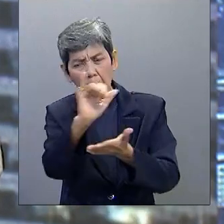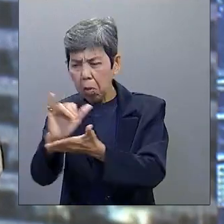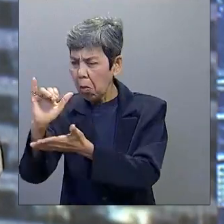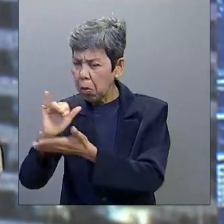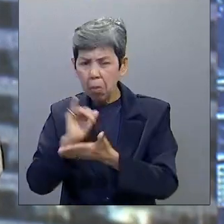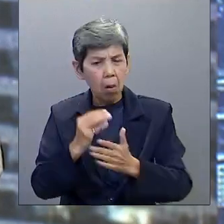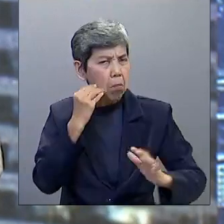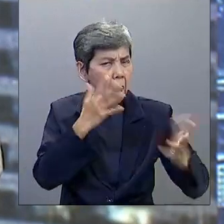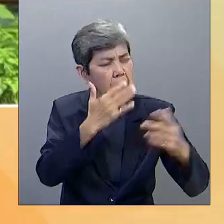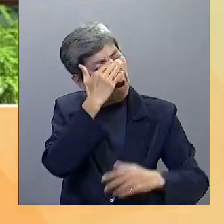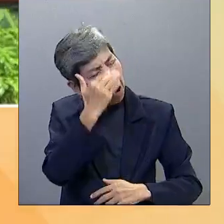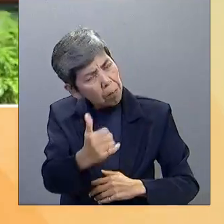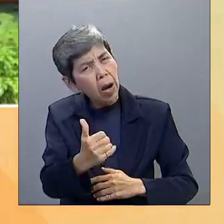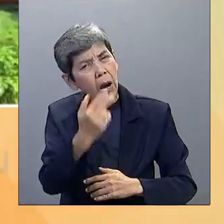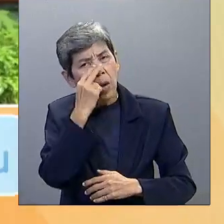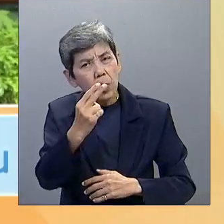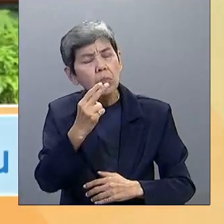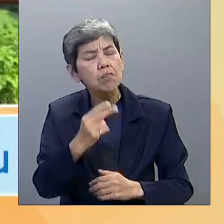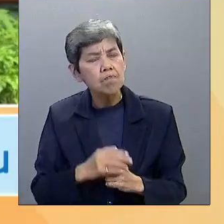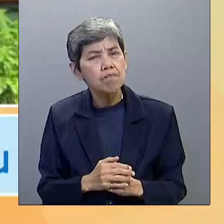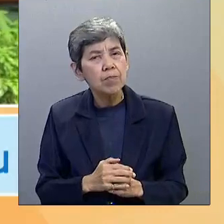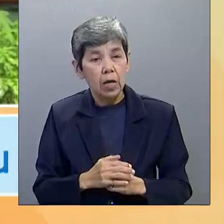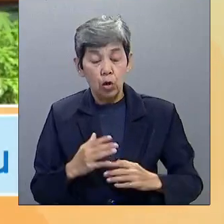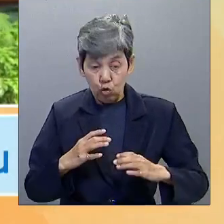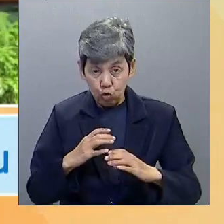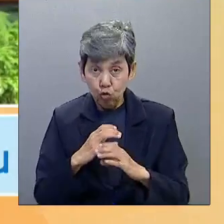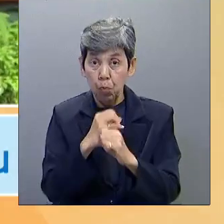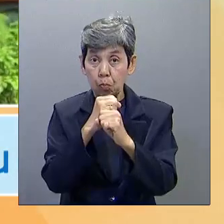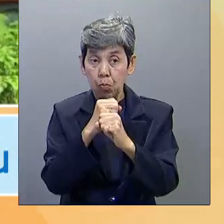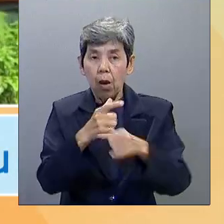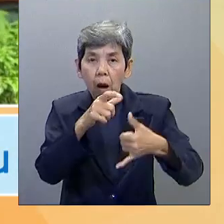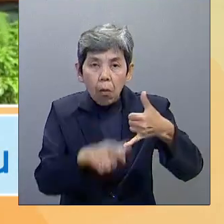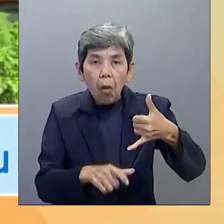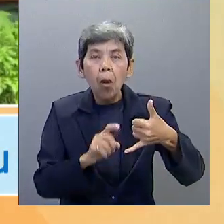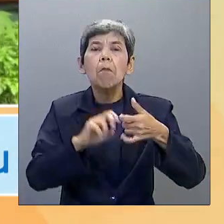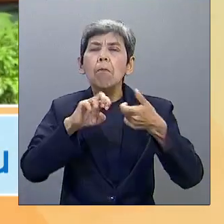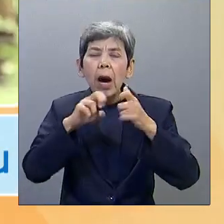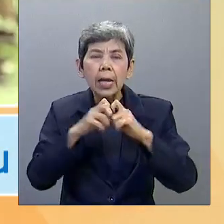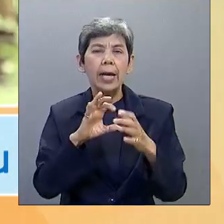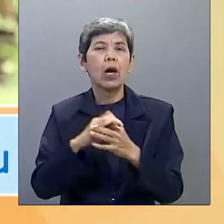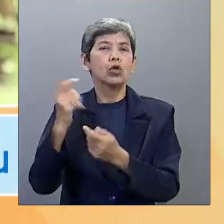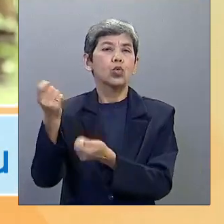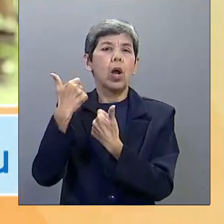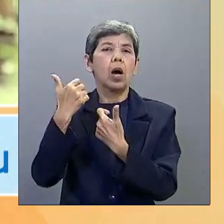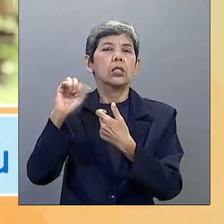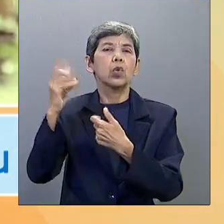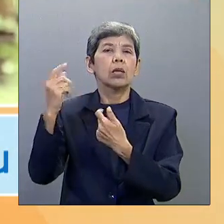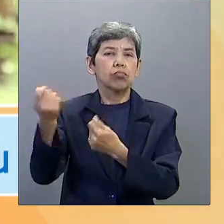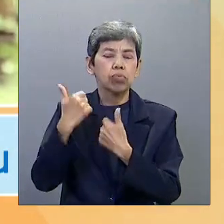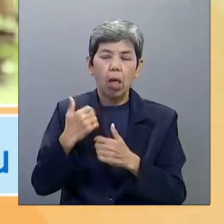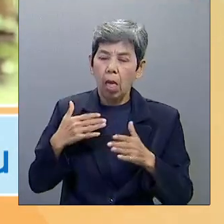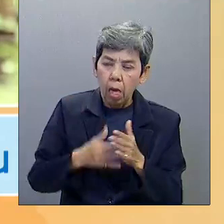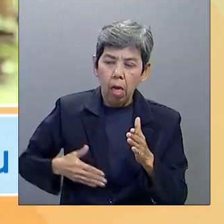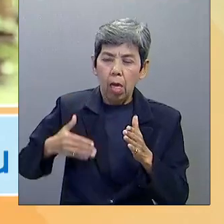ลายสาเหตุมากก็คือจริงๆแล้วมันก็สรุปรวมว่าคือเขาเป็นปลายปัญหาของสวัสดิการของทุกสวัสดิการที่เข้าไม่